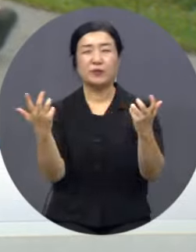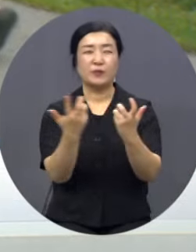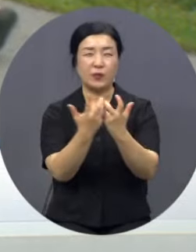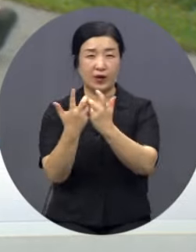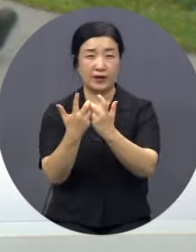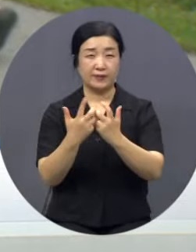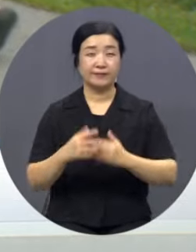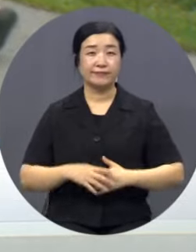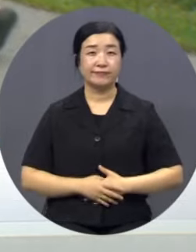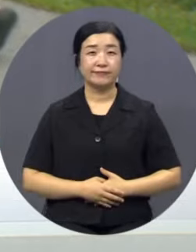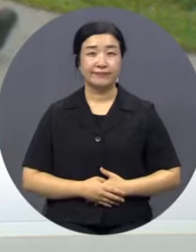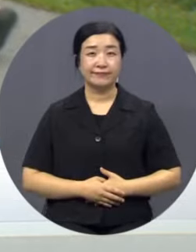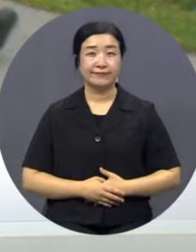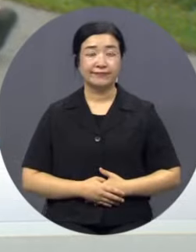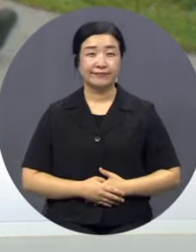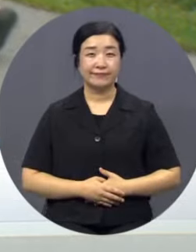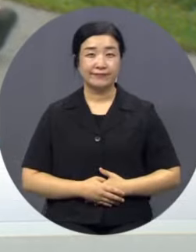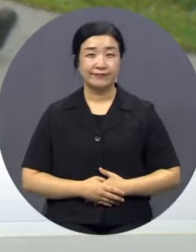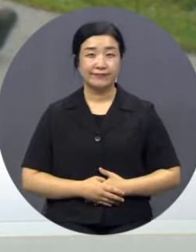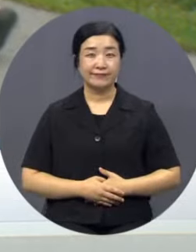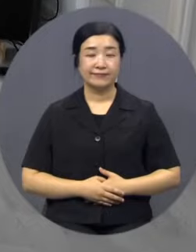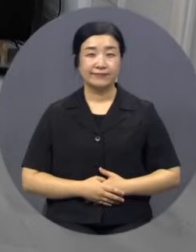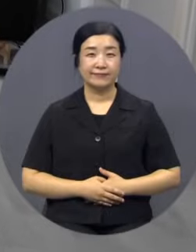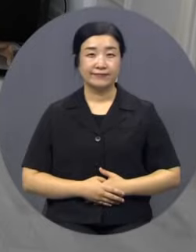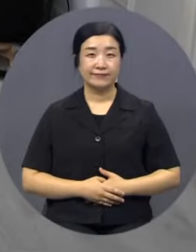김항석 기자입니다.